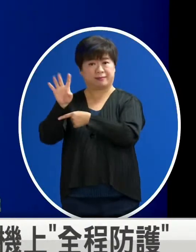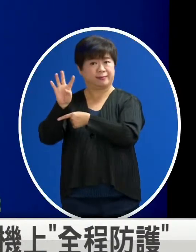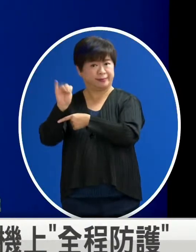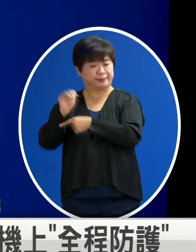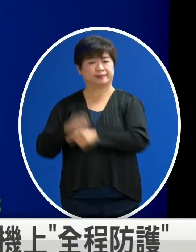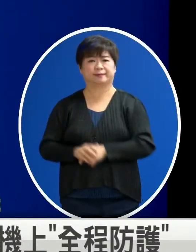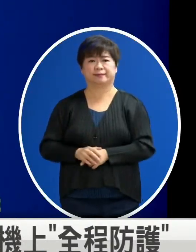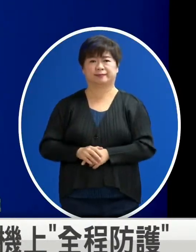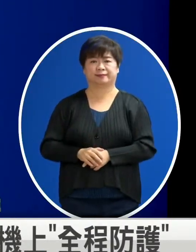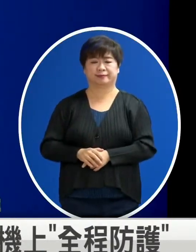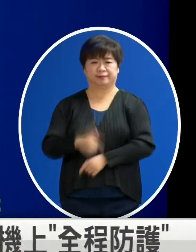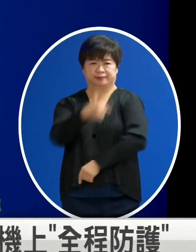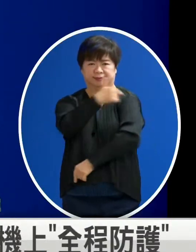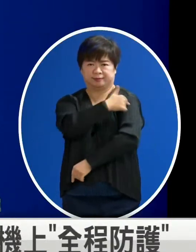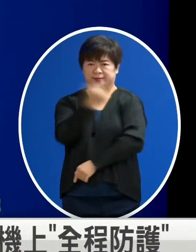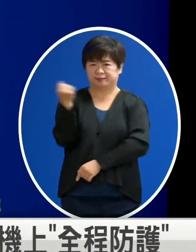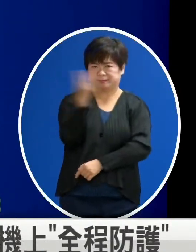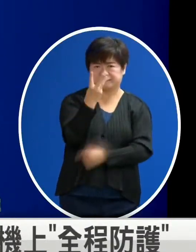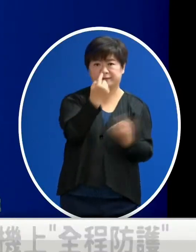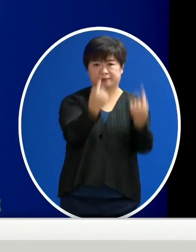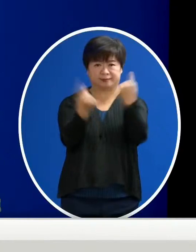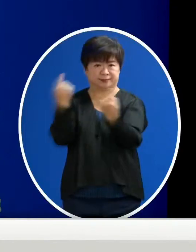是他们的一个比较。